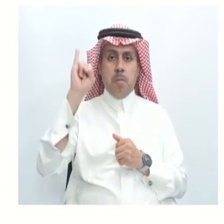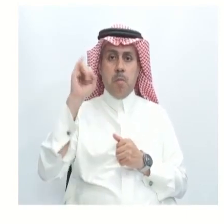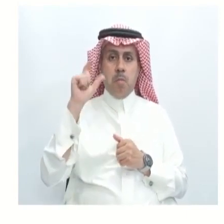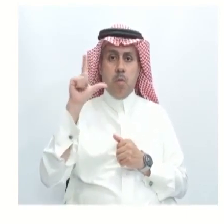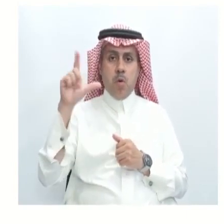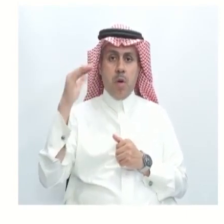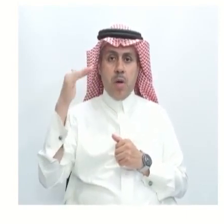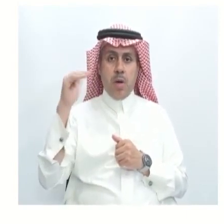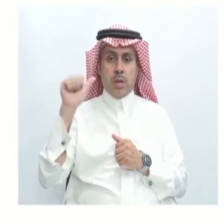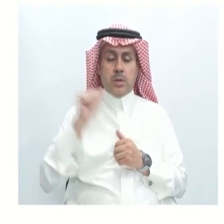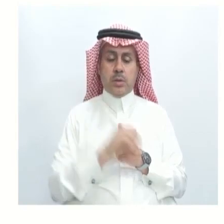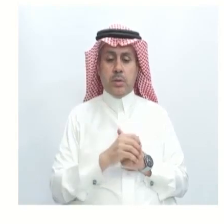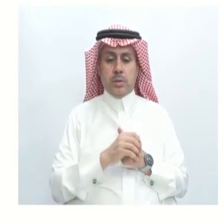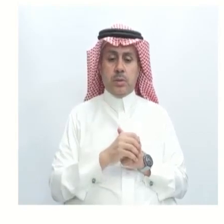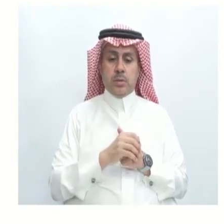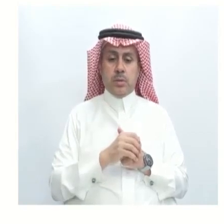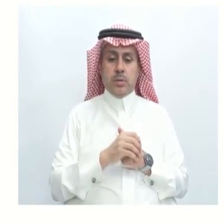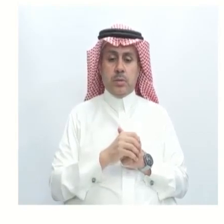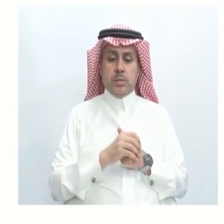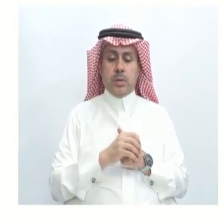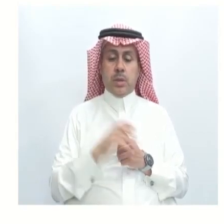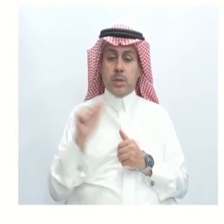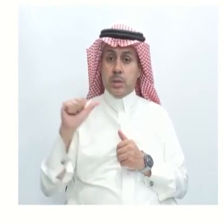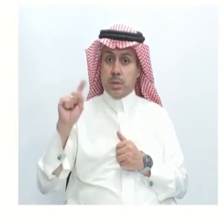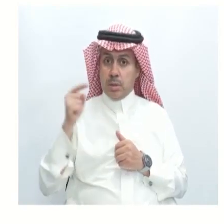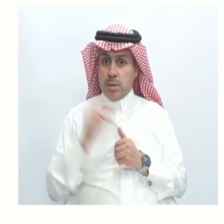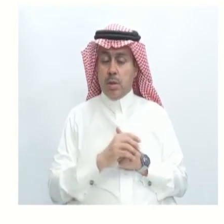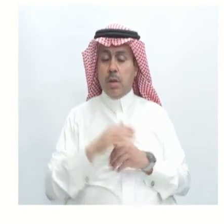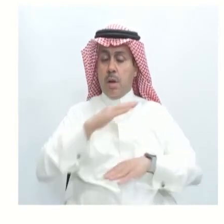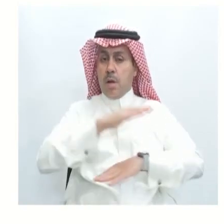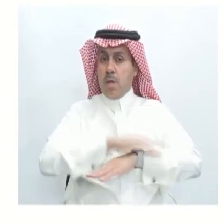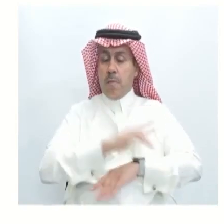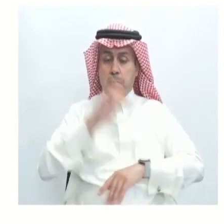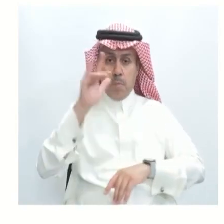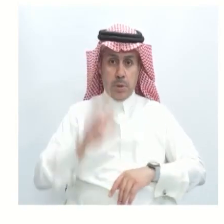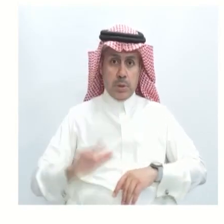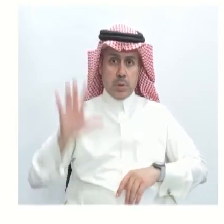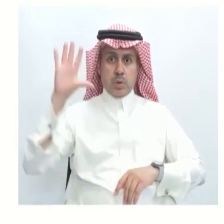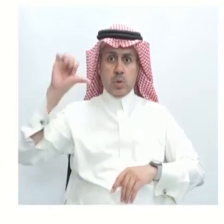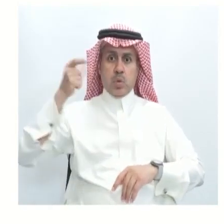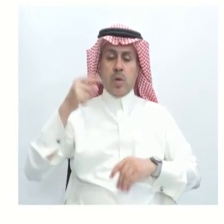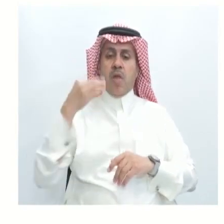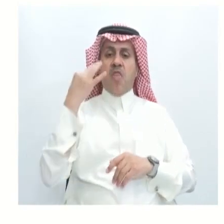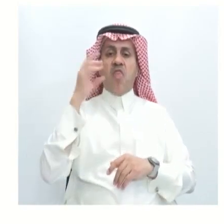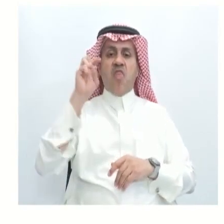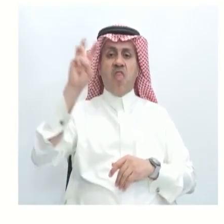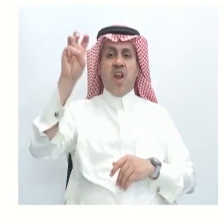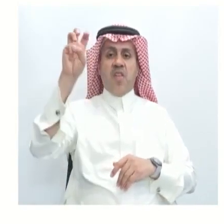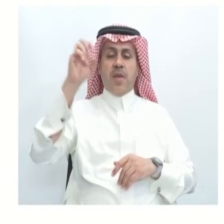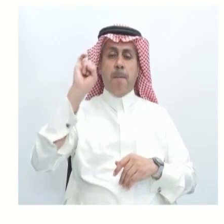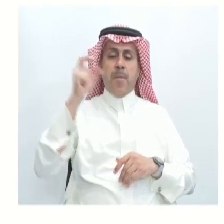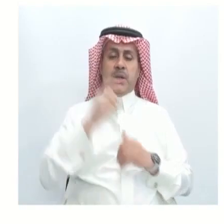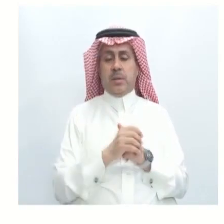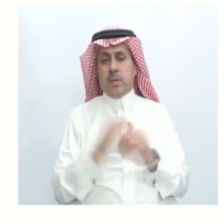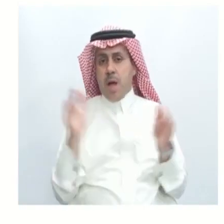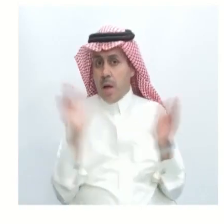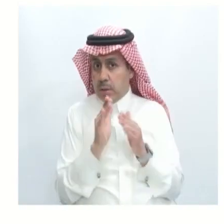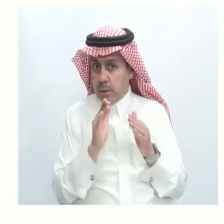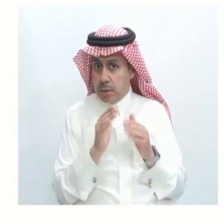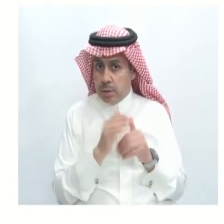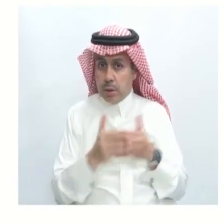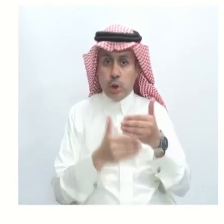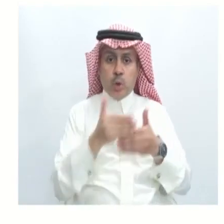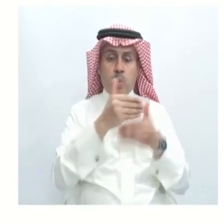النظام مجلس الوشوره صدر نظام مجلس الشورى في 30 ماده حددت مهامه وطريقه